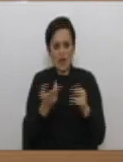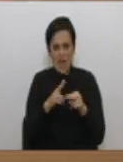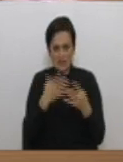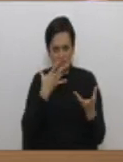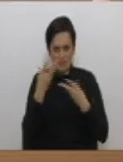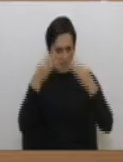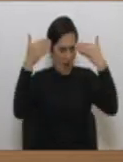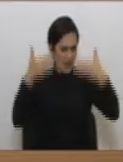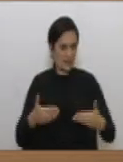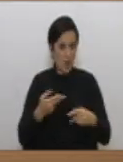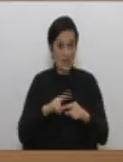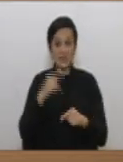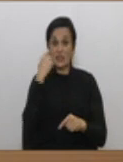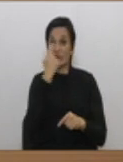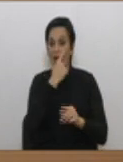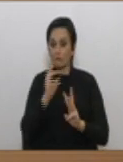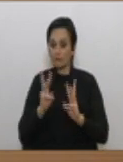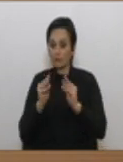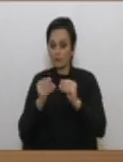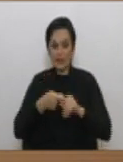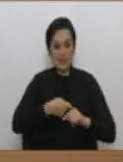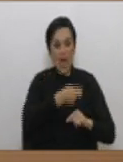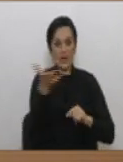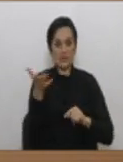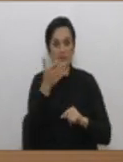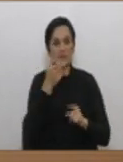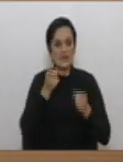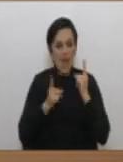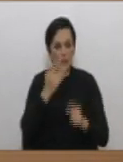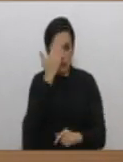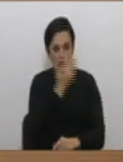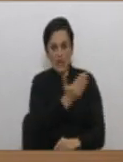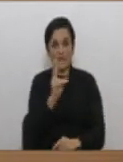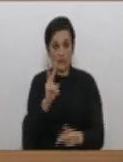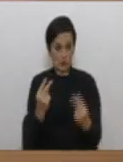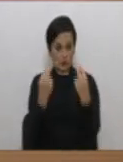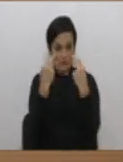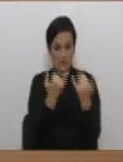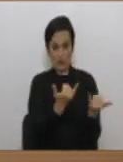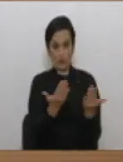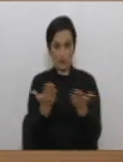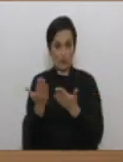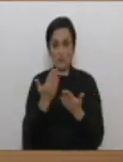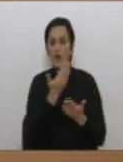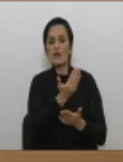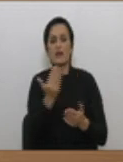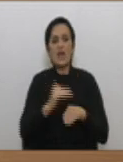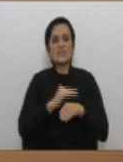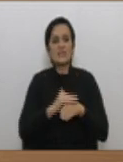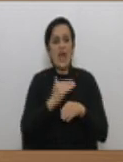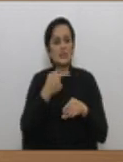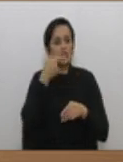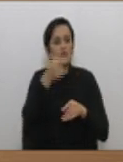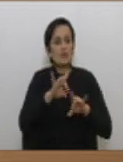ფასადურია ყველაფერი, ეს არის თვალებში ნაცრის შეყრა იმ რეალობისთვის, იმ ხალხისთვის, ვინც დღეს გვიყურებს და არაფერი ხალხისთვის ასიკეთო არ გვითხოვს.